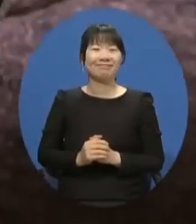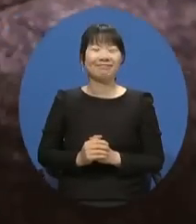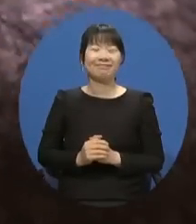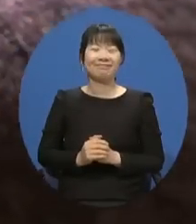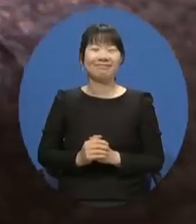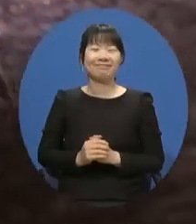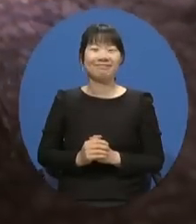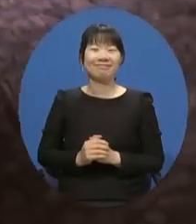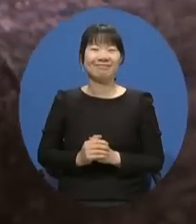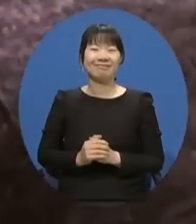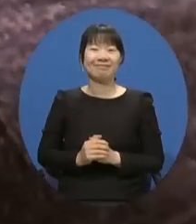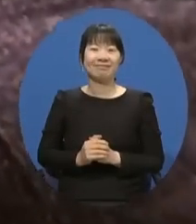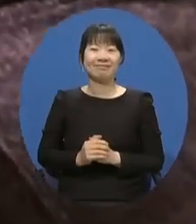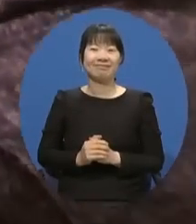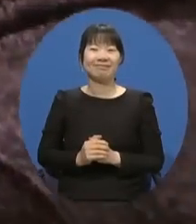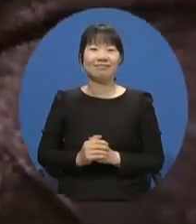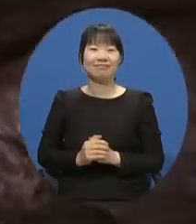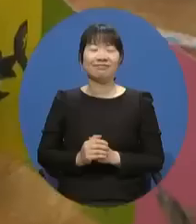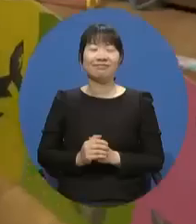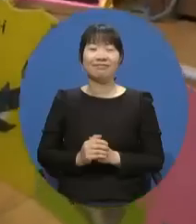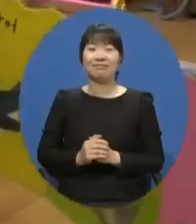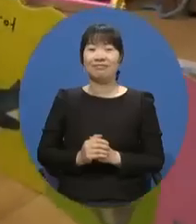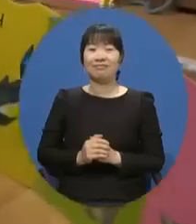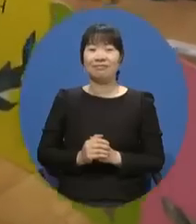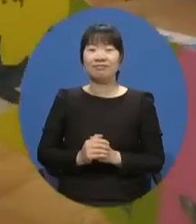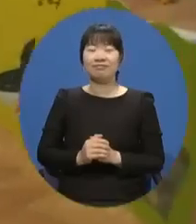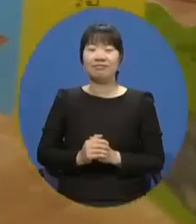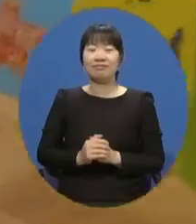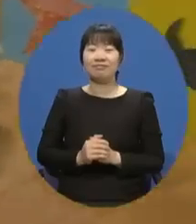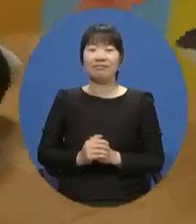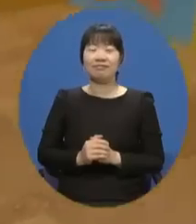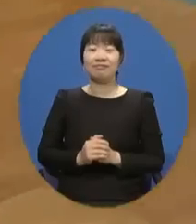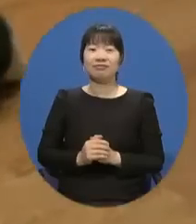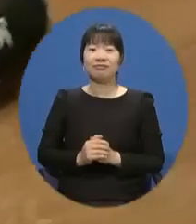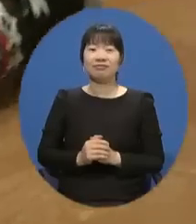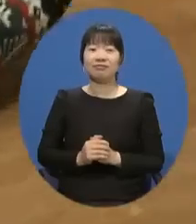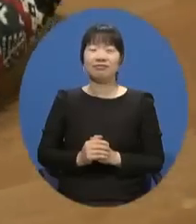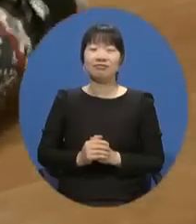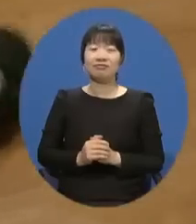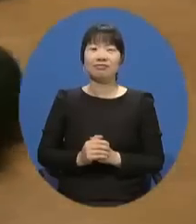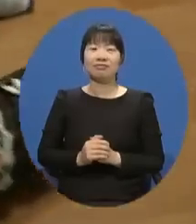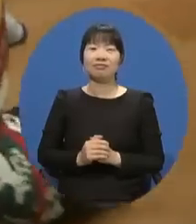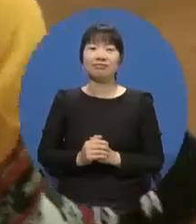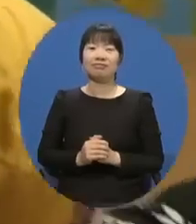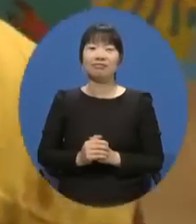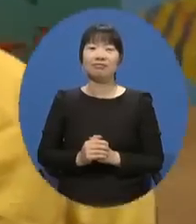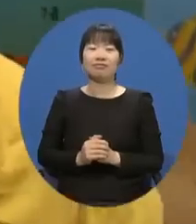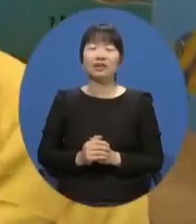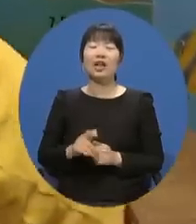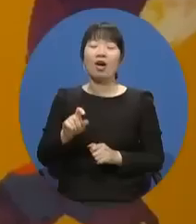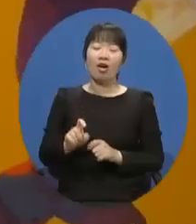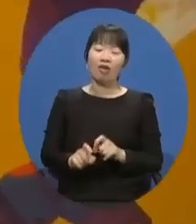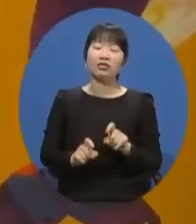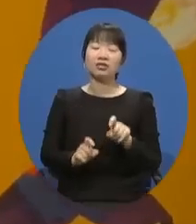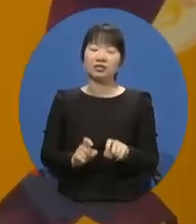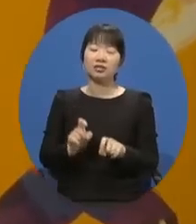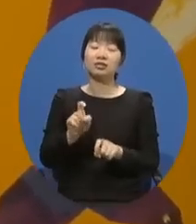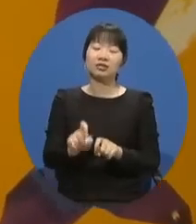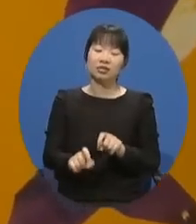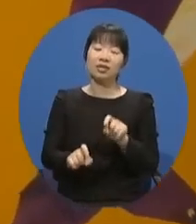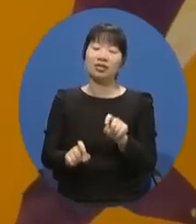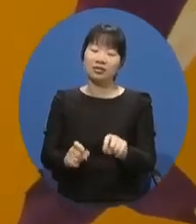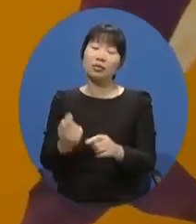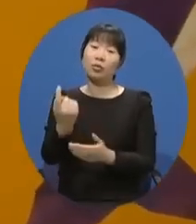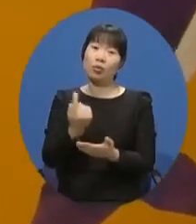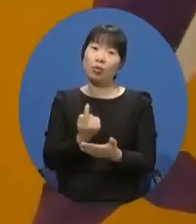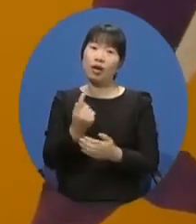찌개. 알려주세요. 고야가 목에 엉금, 엉금 오는 거야?